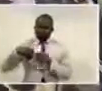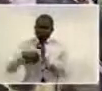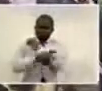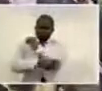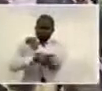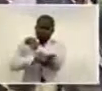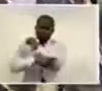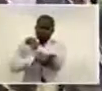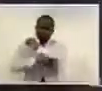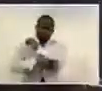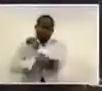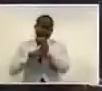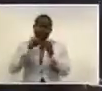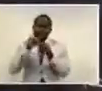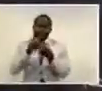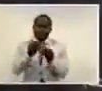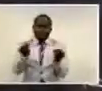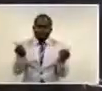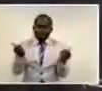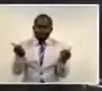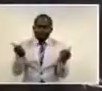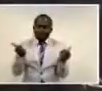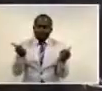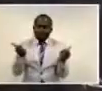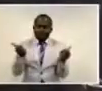hanyuma ntibabikemura